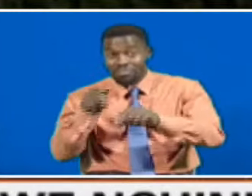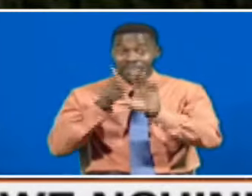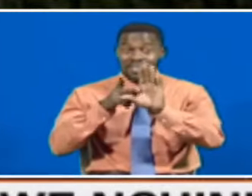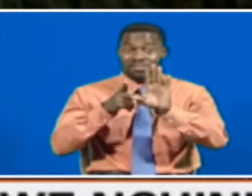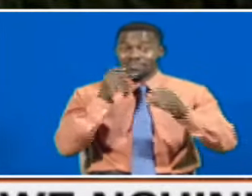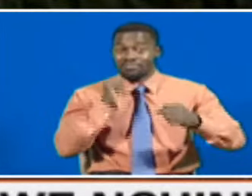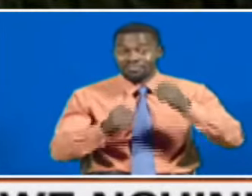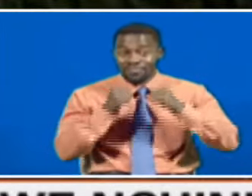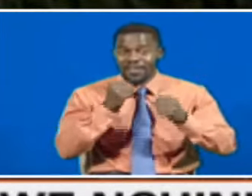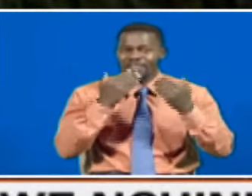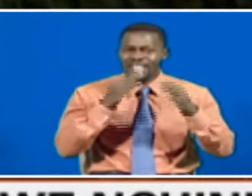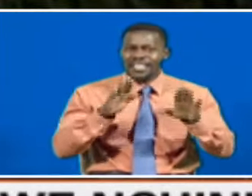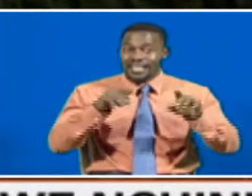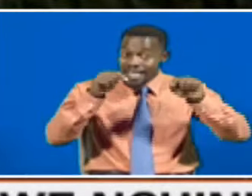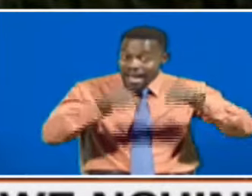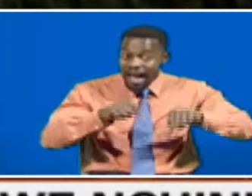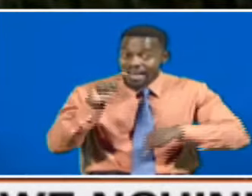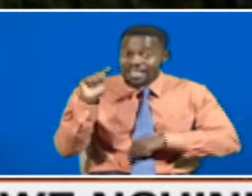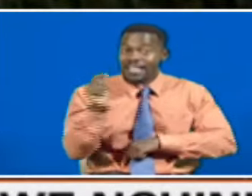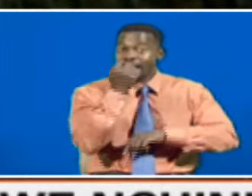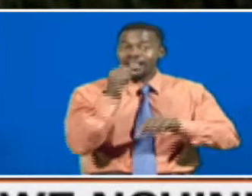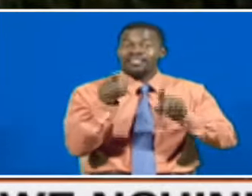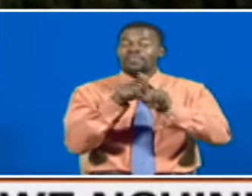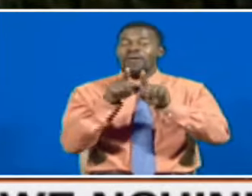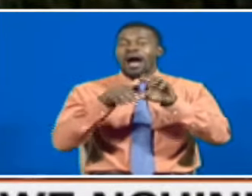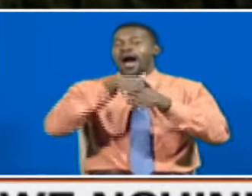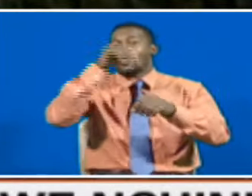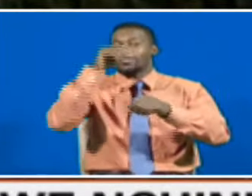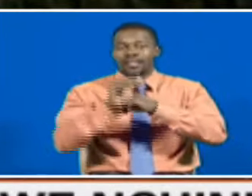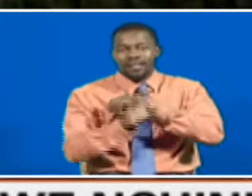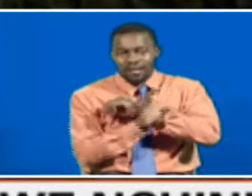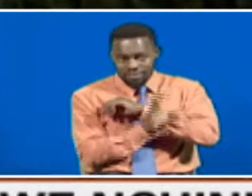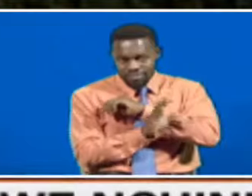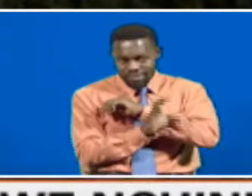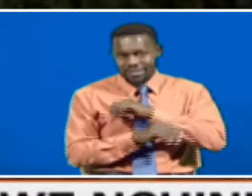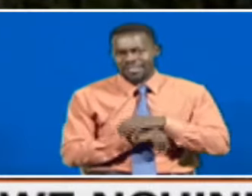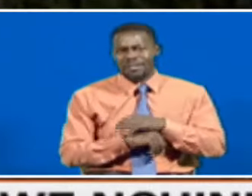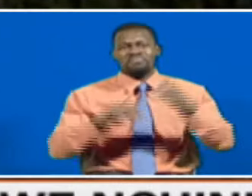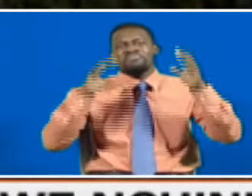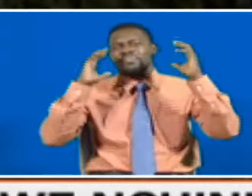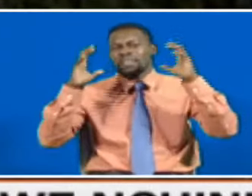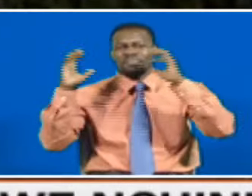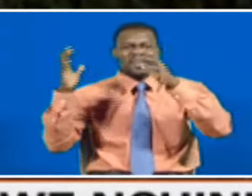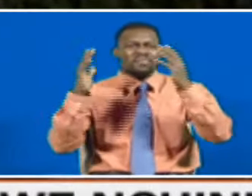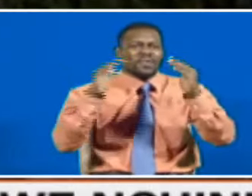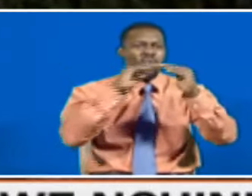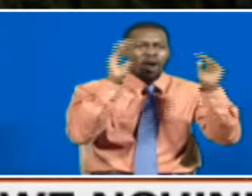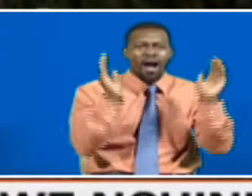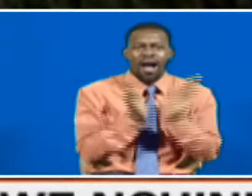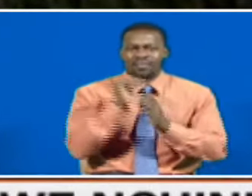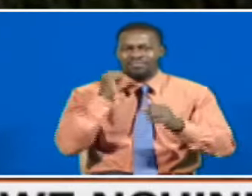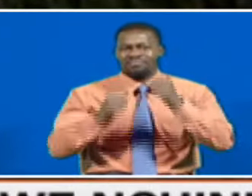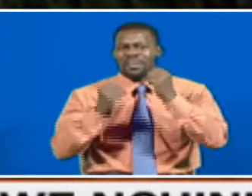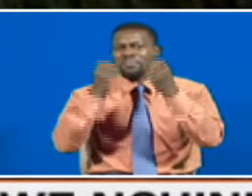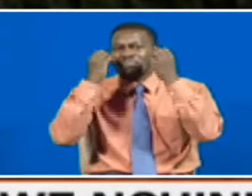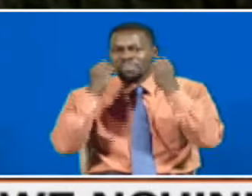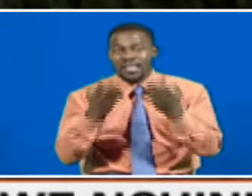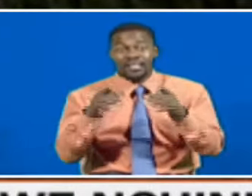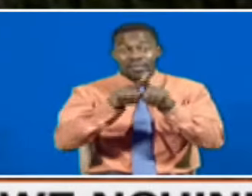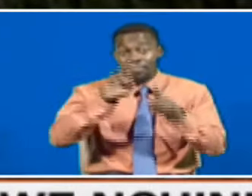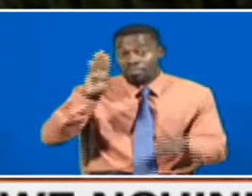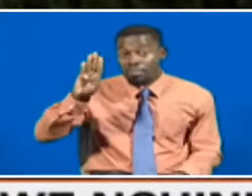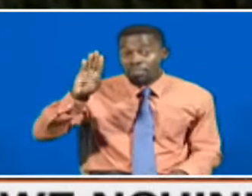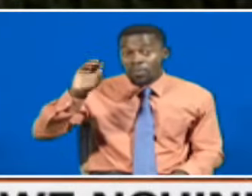mbio huko nchini Kenya. Na nimeshiriki mbio zile kubwa za dunia kama Boston